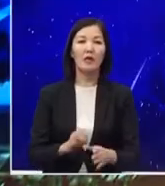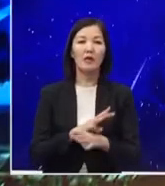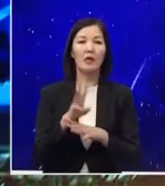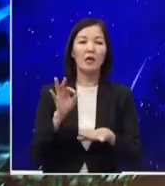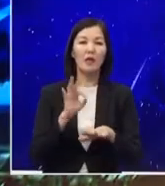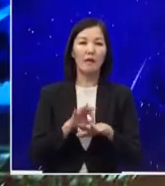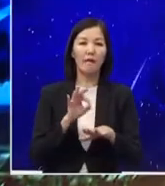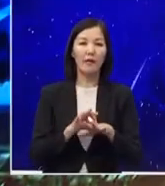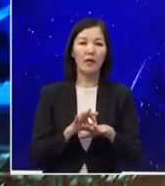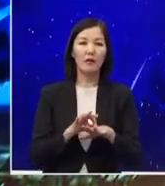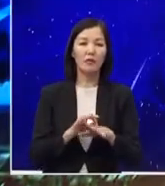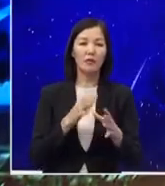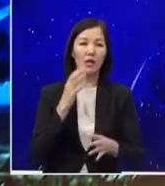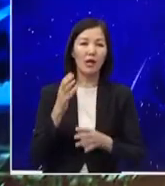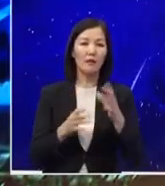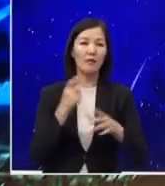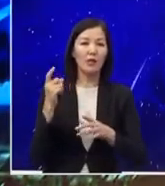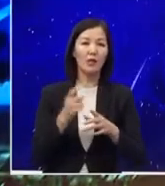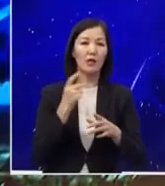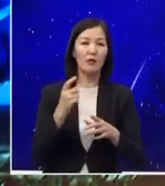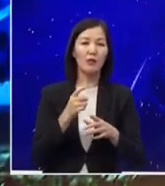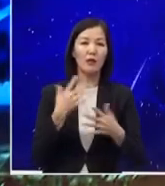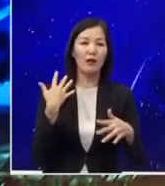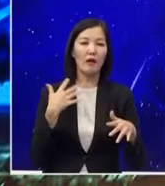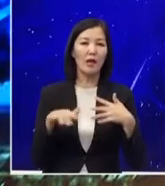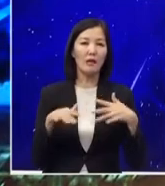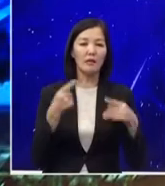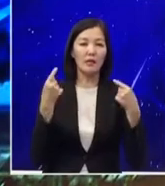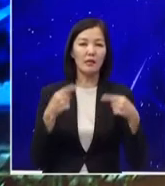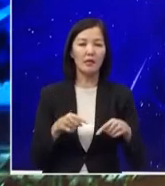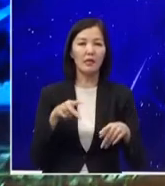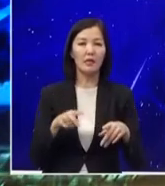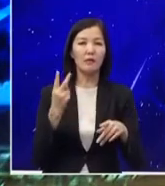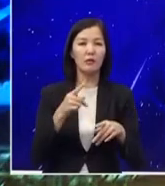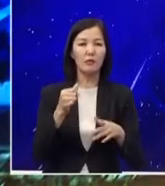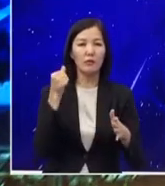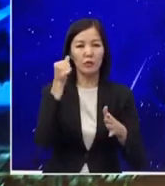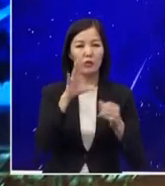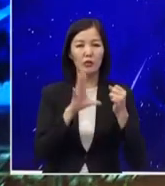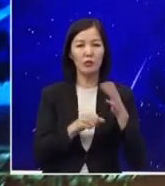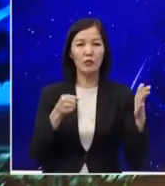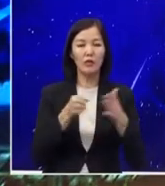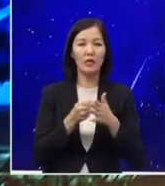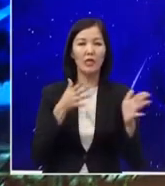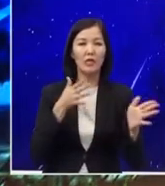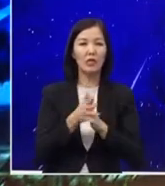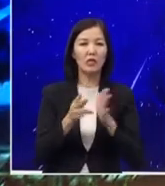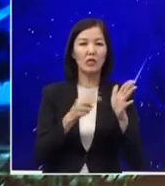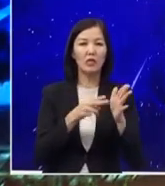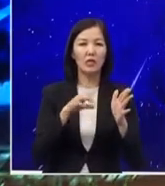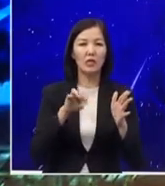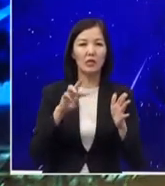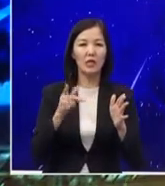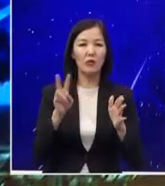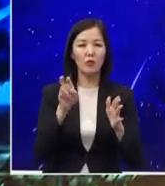Коронавирус пандемиясы әлемдік экономиканы айтарлықтай әлсіретті. 2021 жылдың соңында келтірілген залал 7 триллион